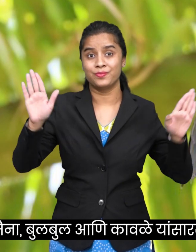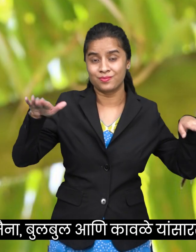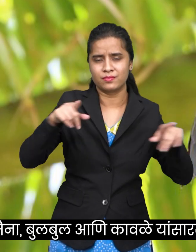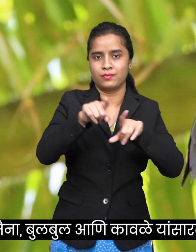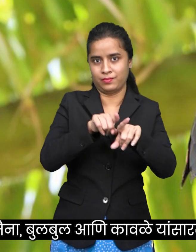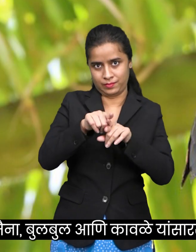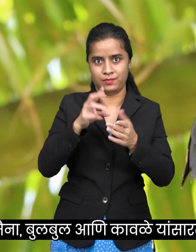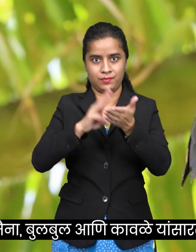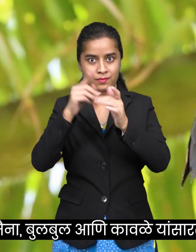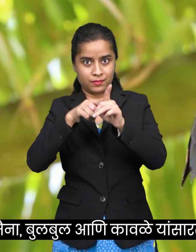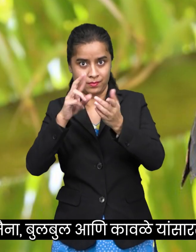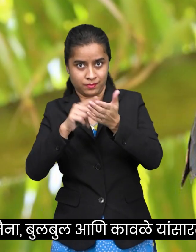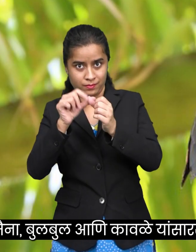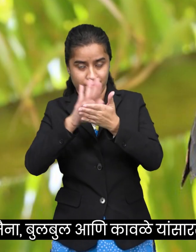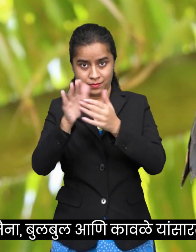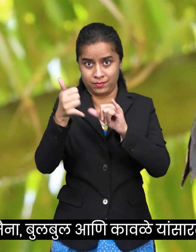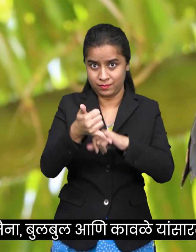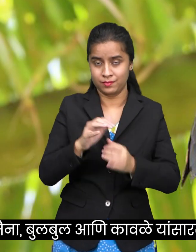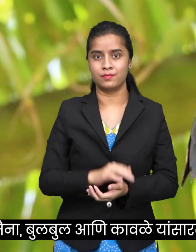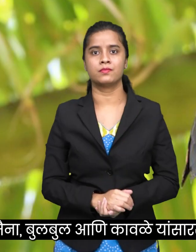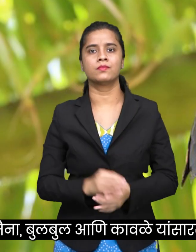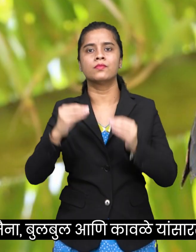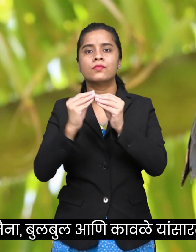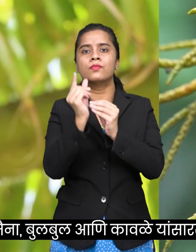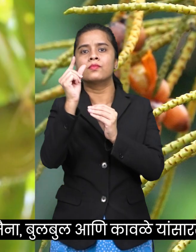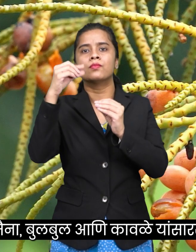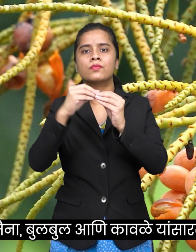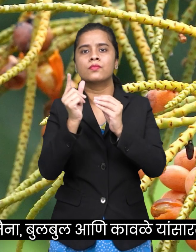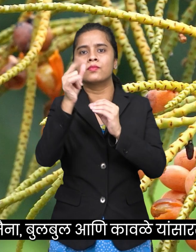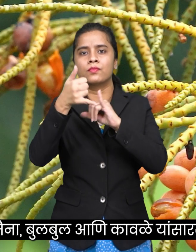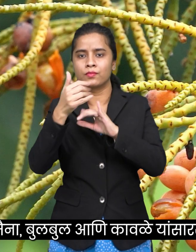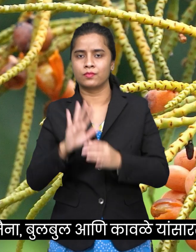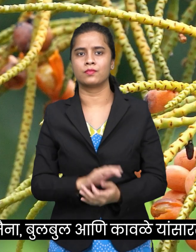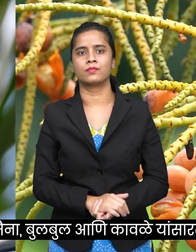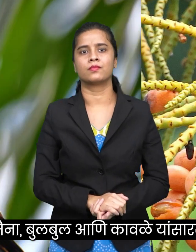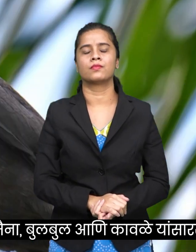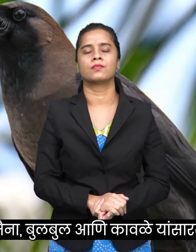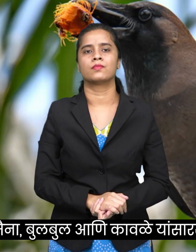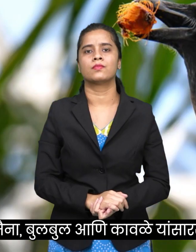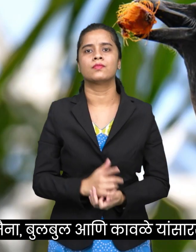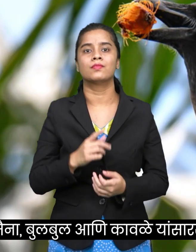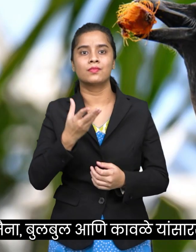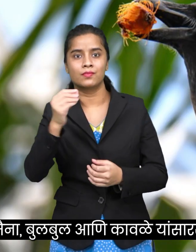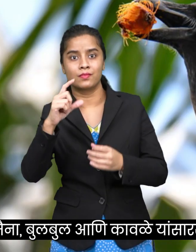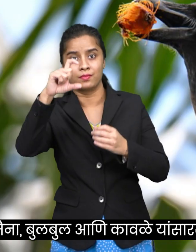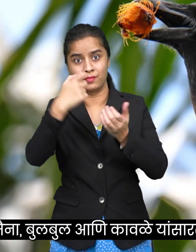मैना, बुलबुल आणि कावळे यांसारखे पक्षी काही फळे खातात. उदाहरणार्थ कडुनिंबाचे फळ.